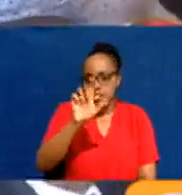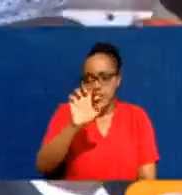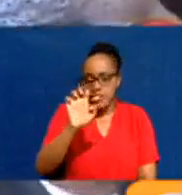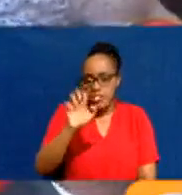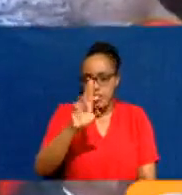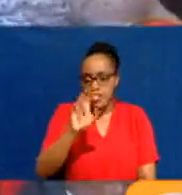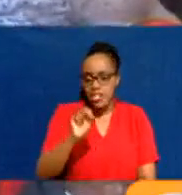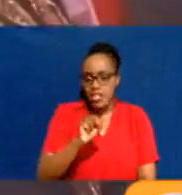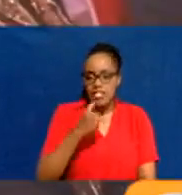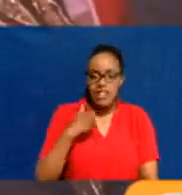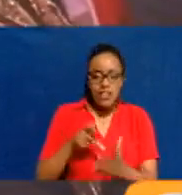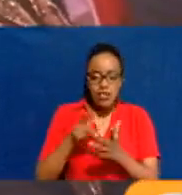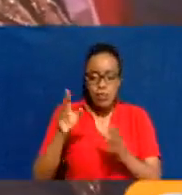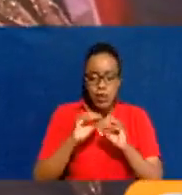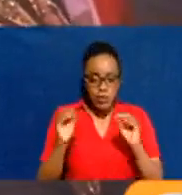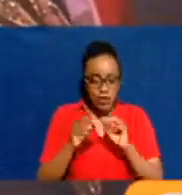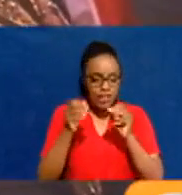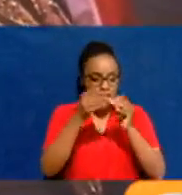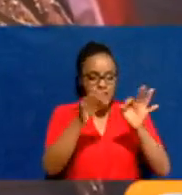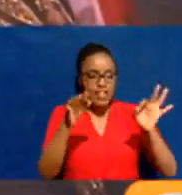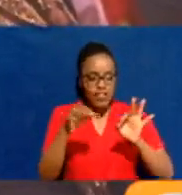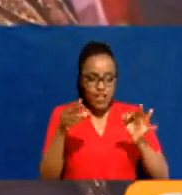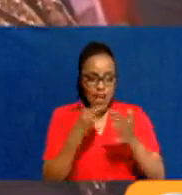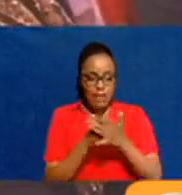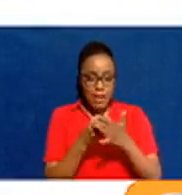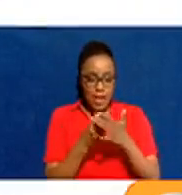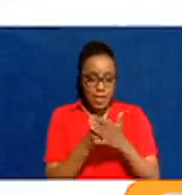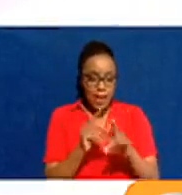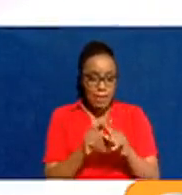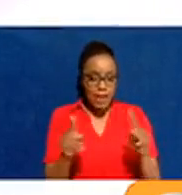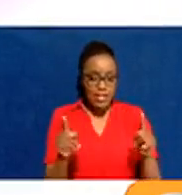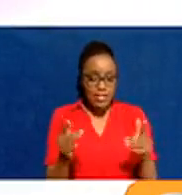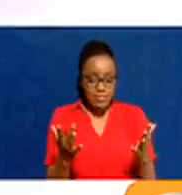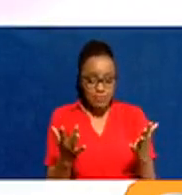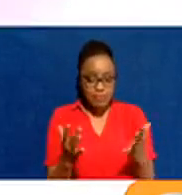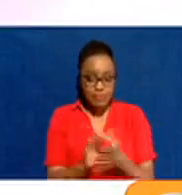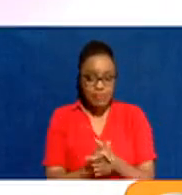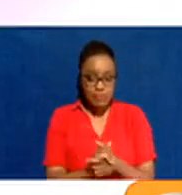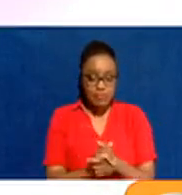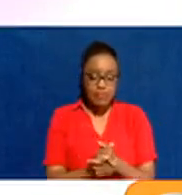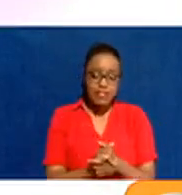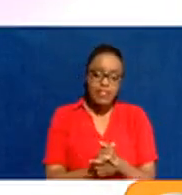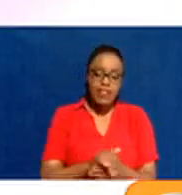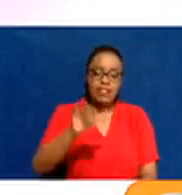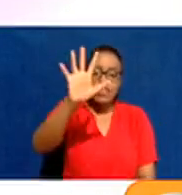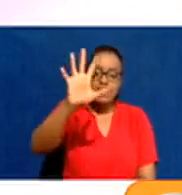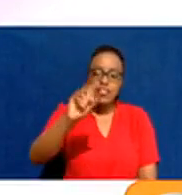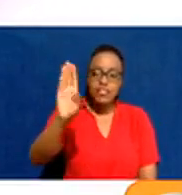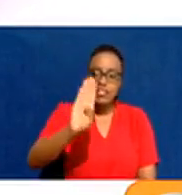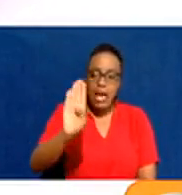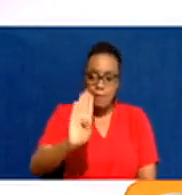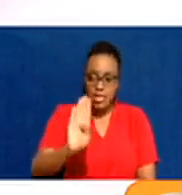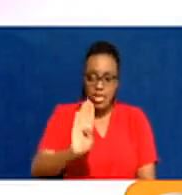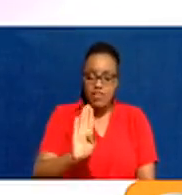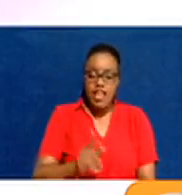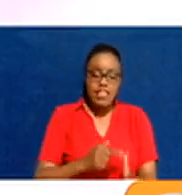Kutakuwa hakuna riba. Interest free. Hiyo bilioni 50. Ingine ile